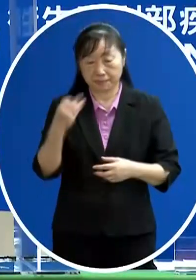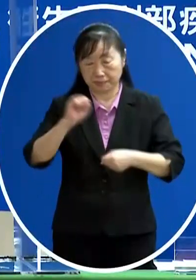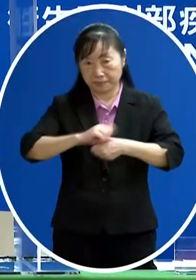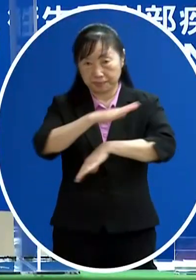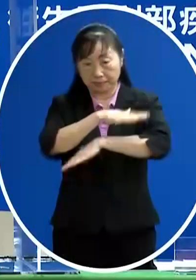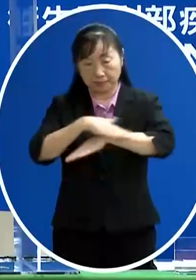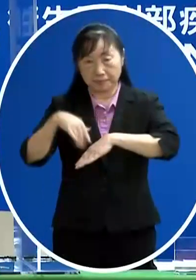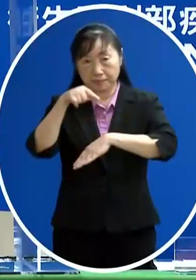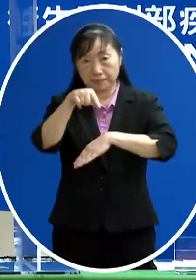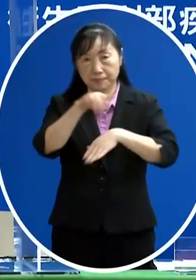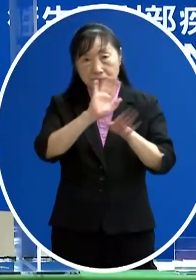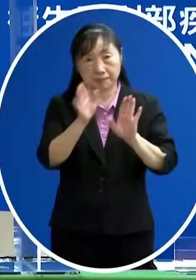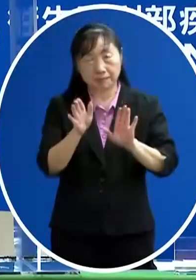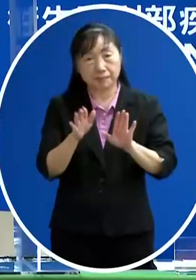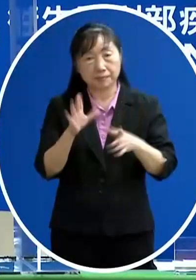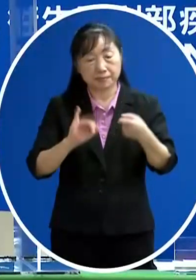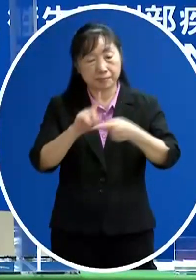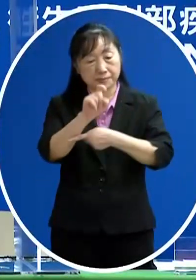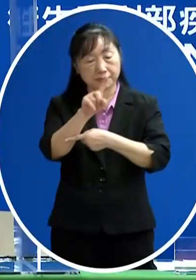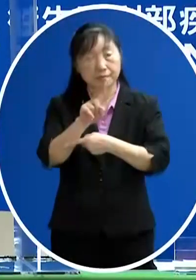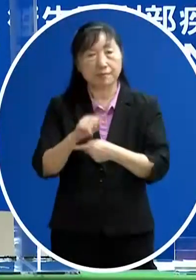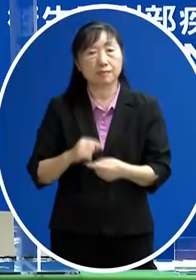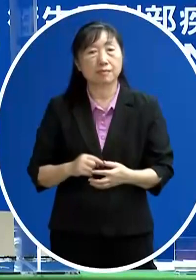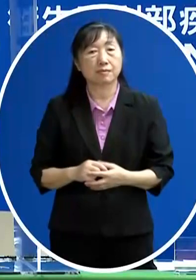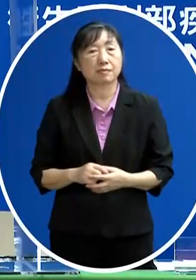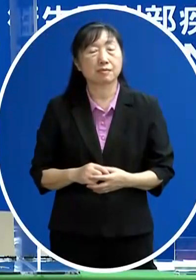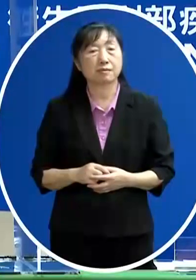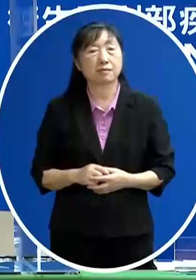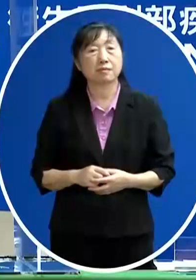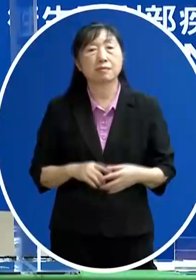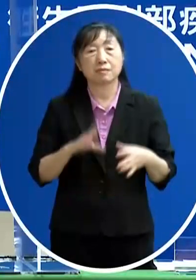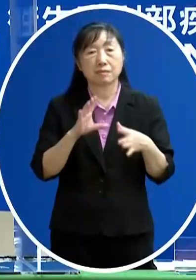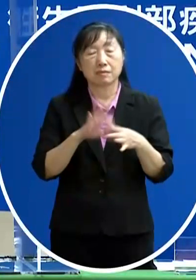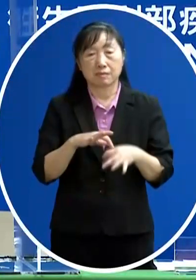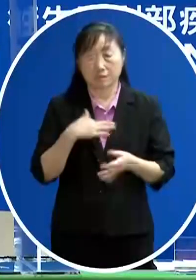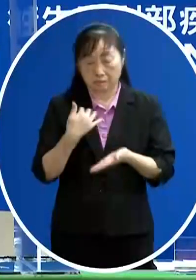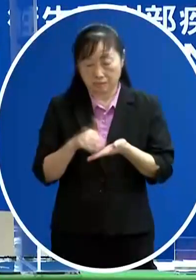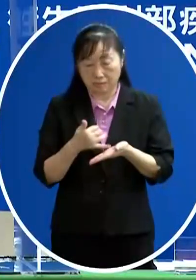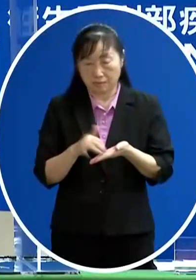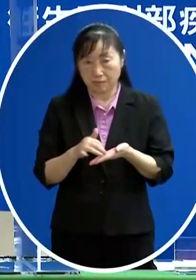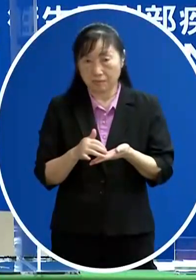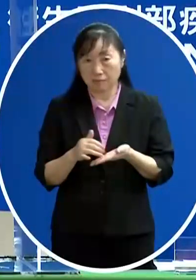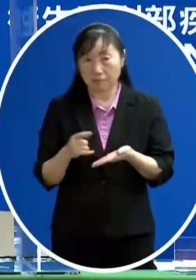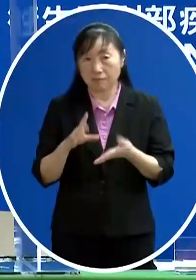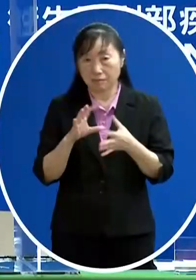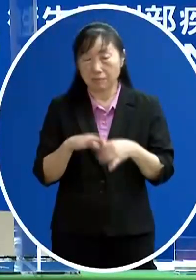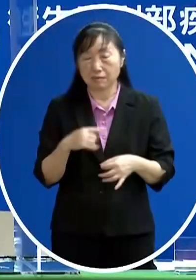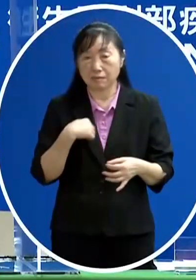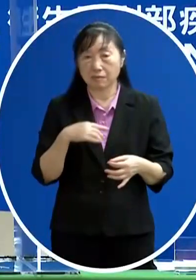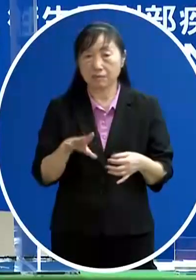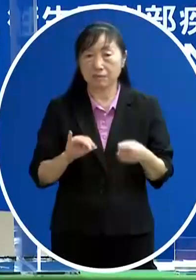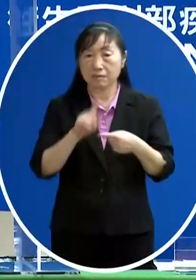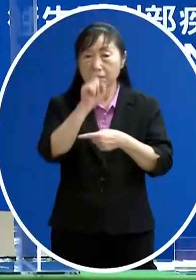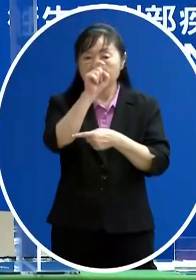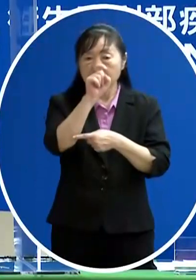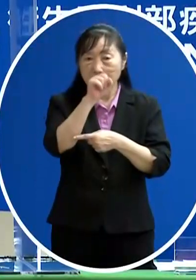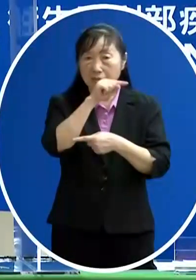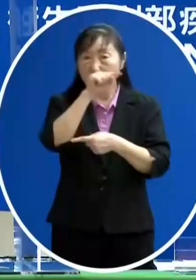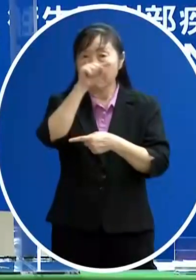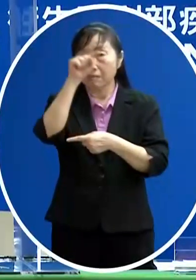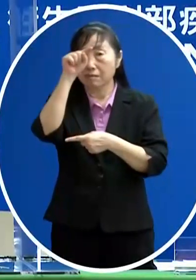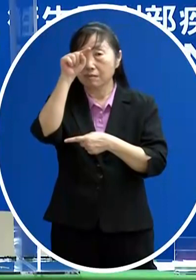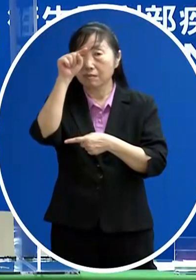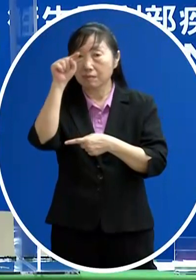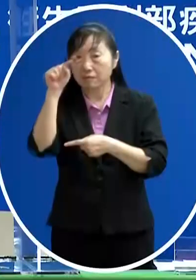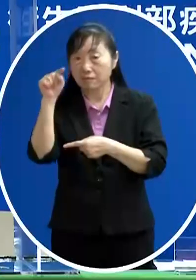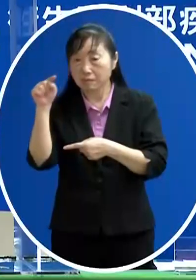坡里面它大概就是 11%， 它大概就是累计的数目大概 11%， 就一个丘陵的形状，那进